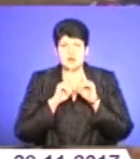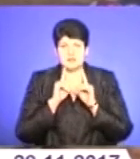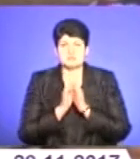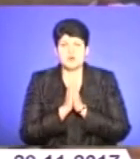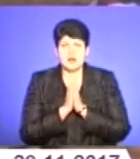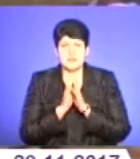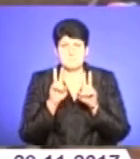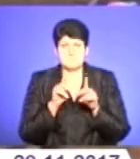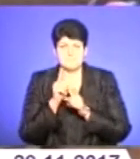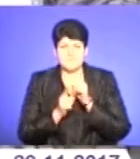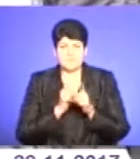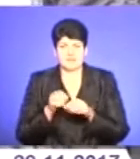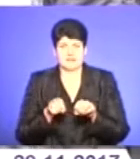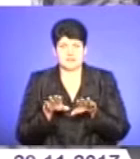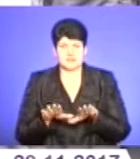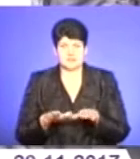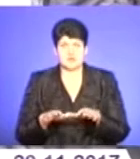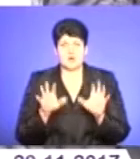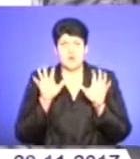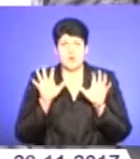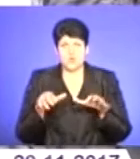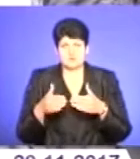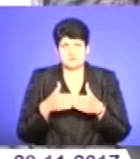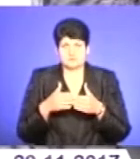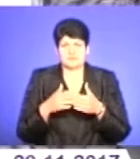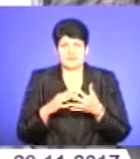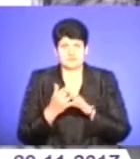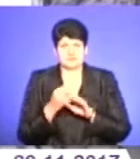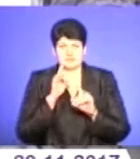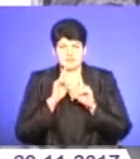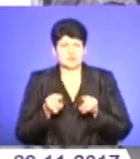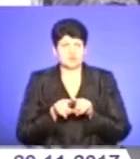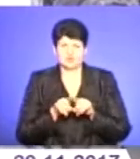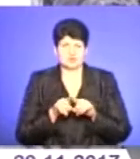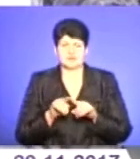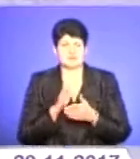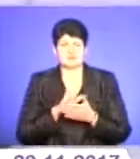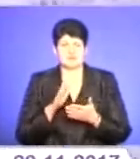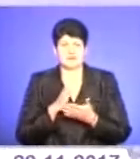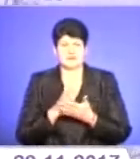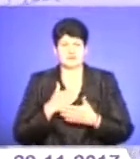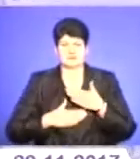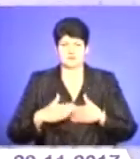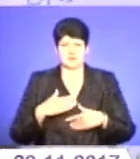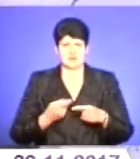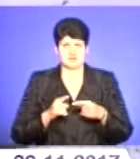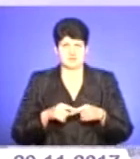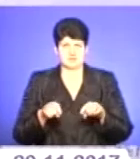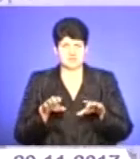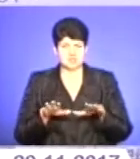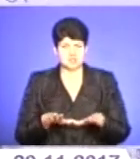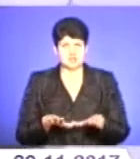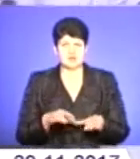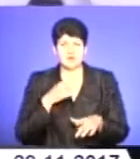проханням переглянути рішення. Голови прилеглих до Тернополя сіл теж не схвалюють ініціативи міської ради. Кажуть, що не в змозі оплатити